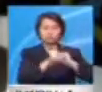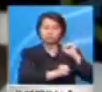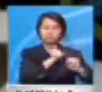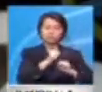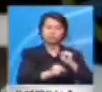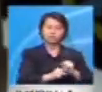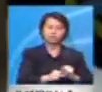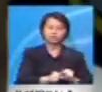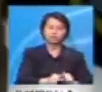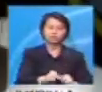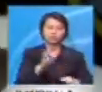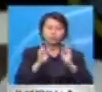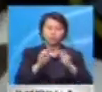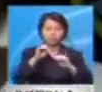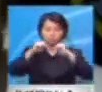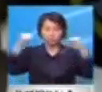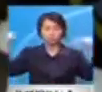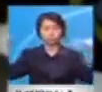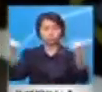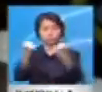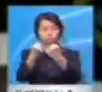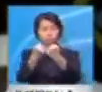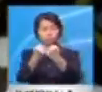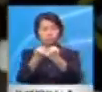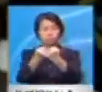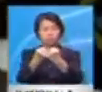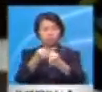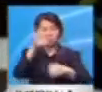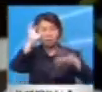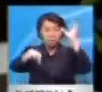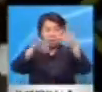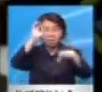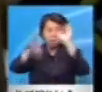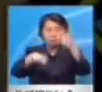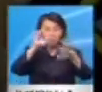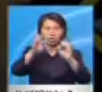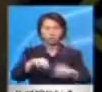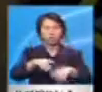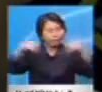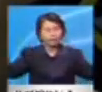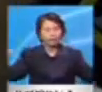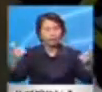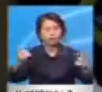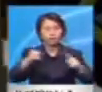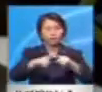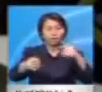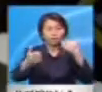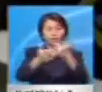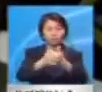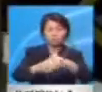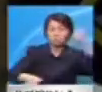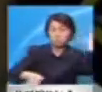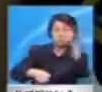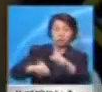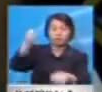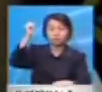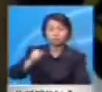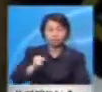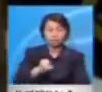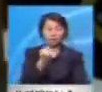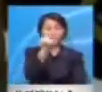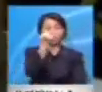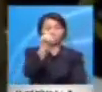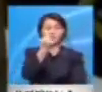sikap dalam Stadium nak maki hamun bising lain sampai ke tahap ni Saya rasa amat